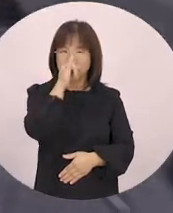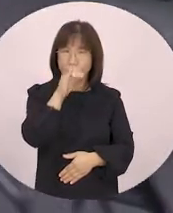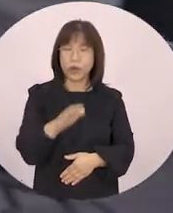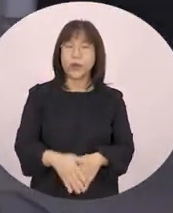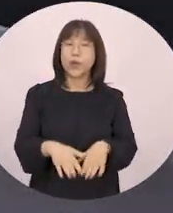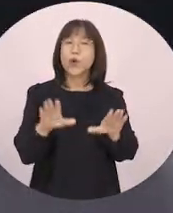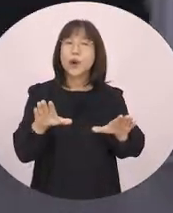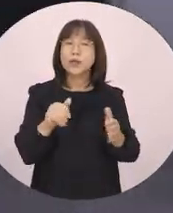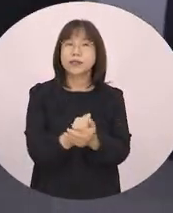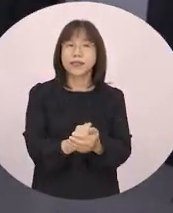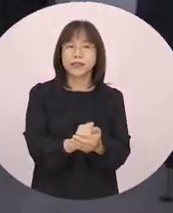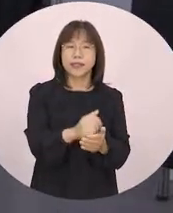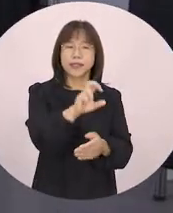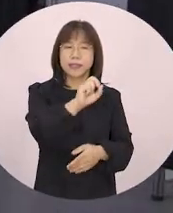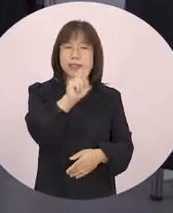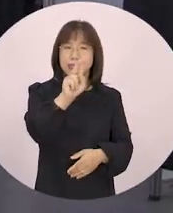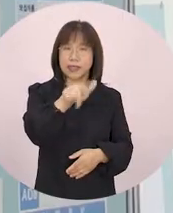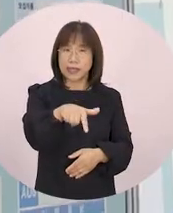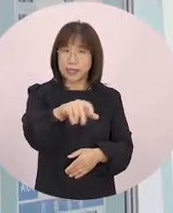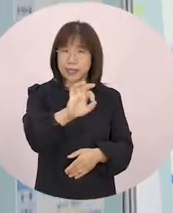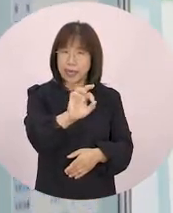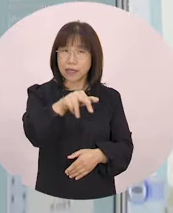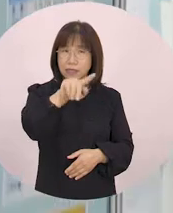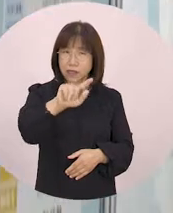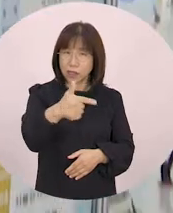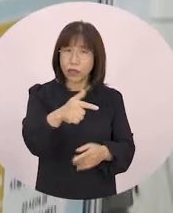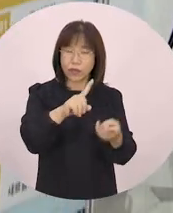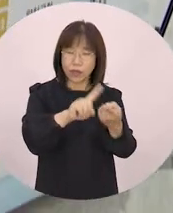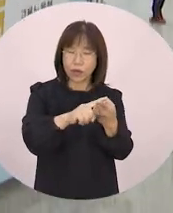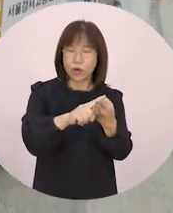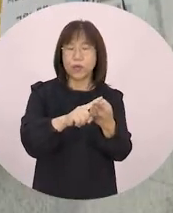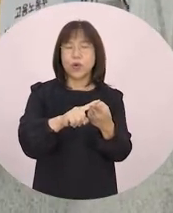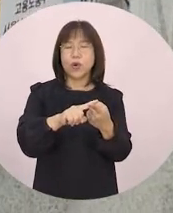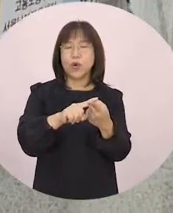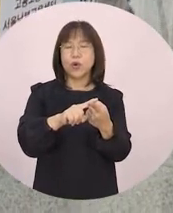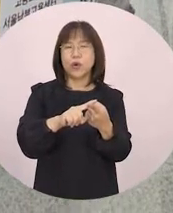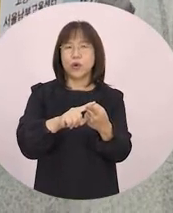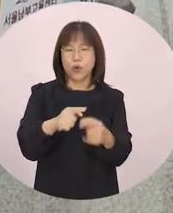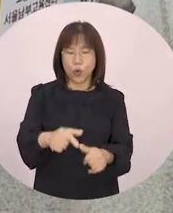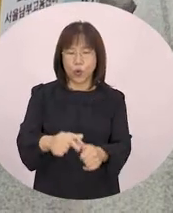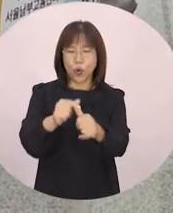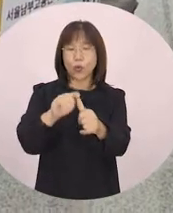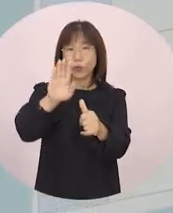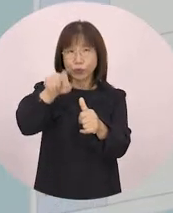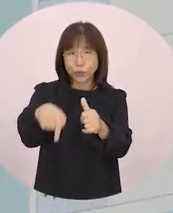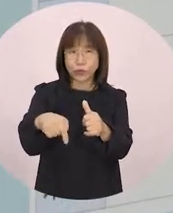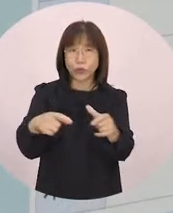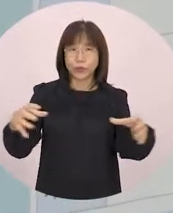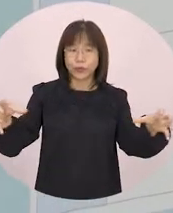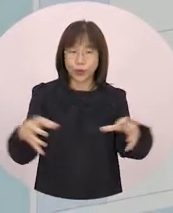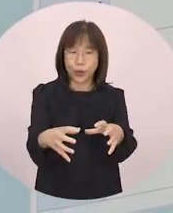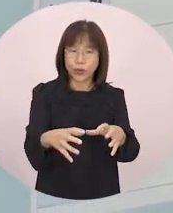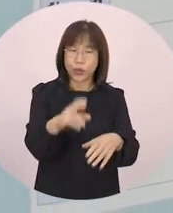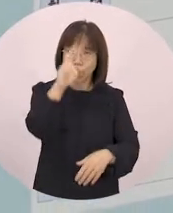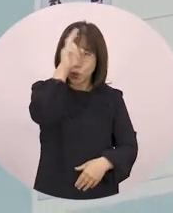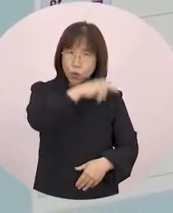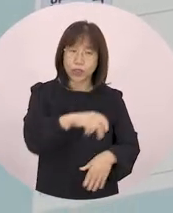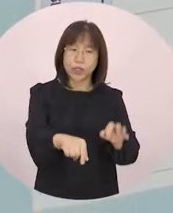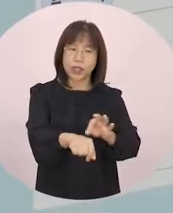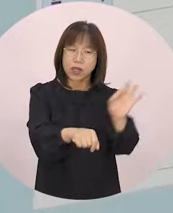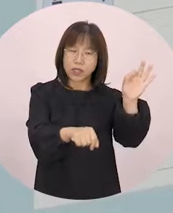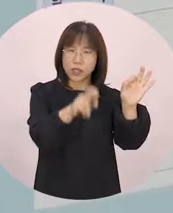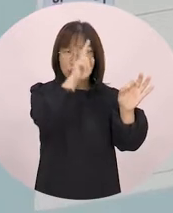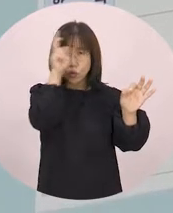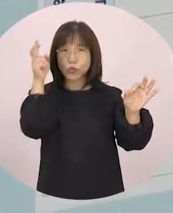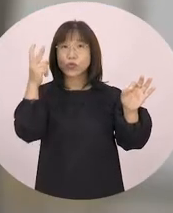이번 박람회는 양천구와 서울남부고용센터 등 관련기관이 공동으로 개최하며 오는 10월 8일 오전